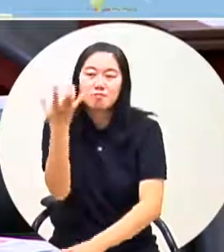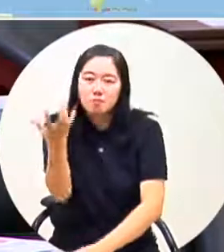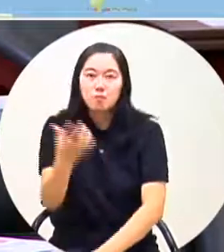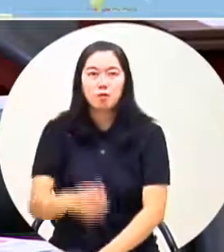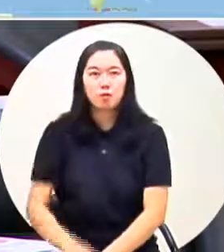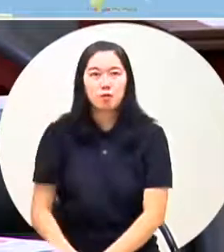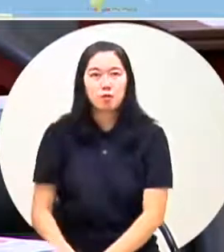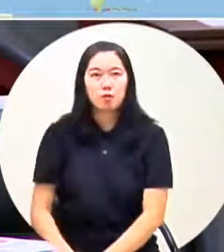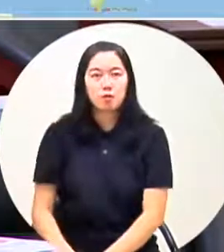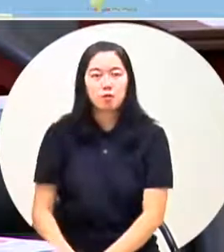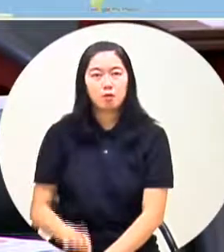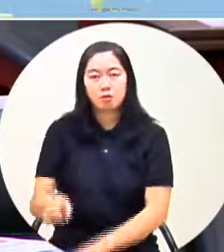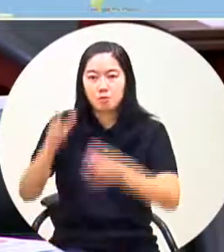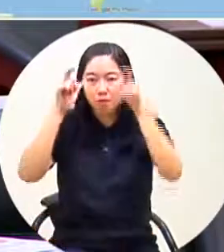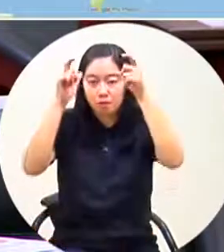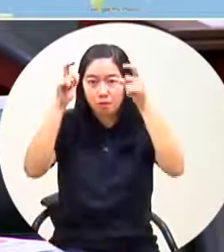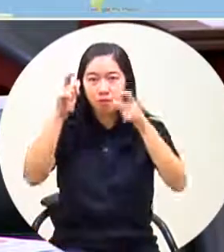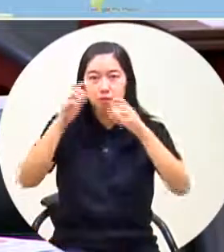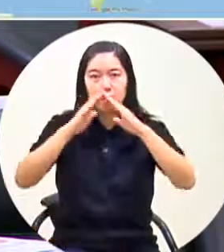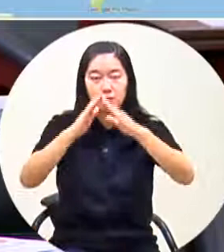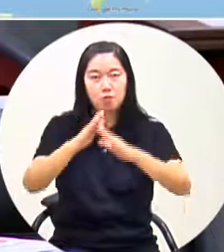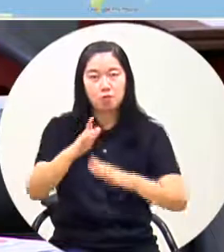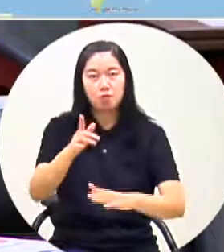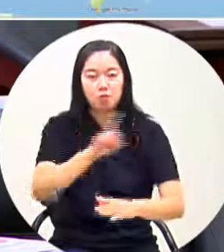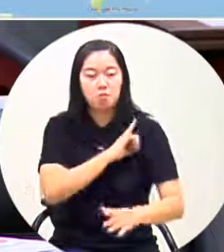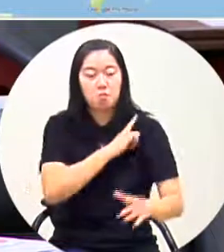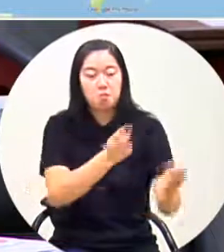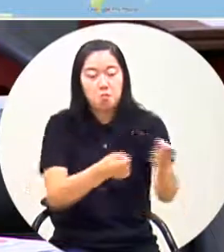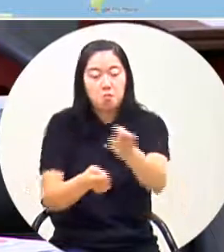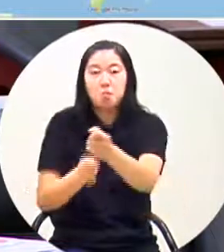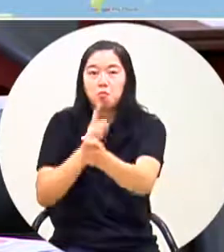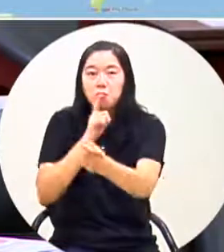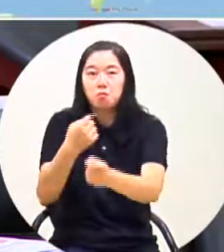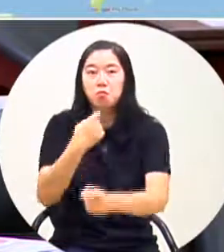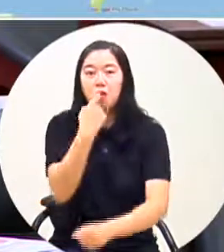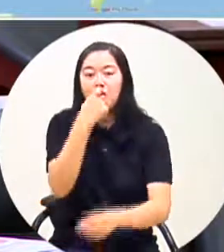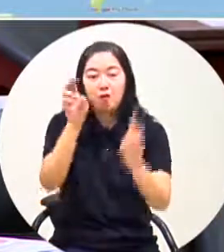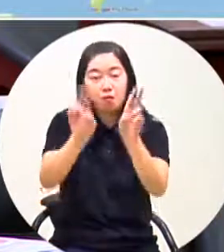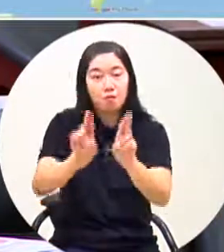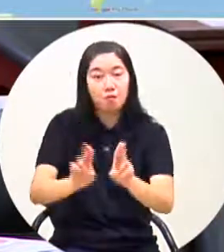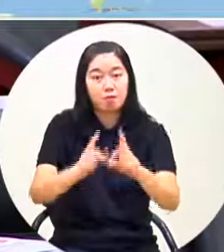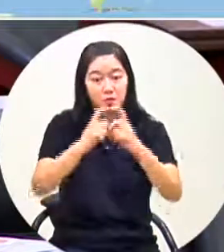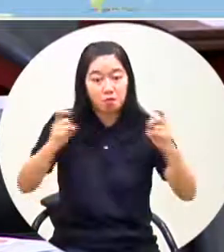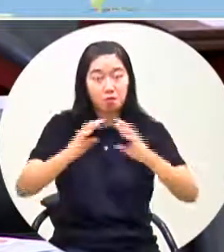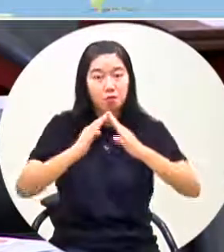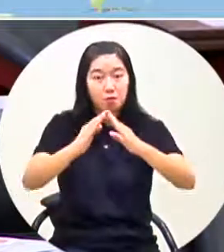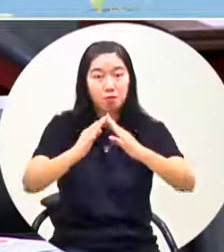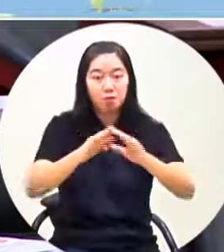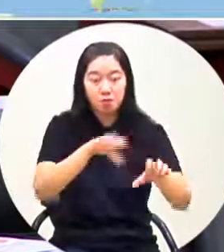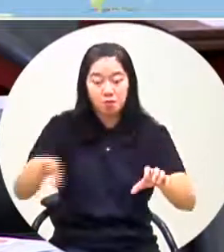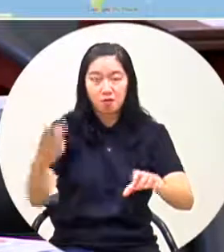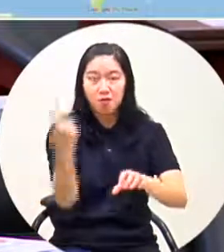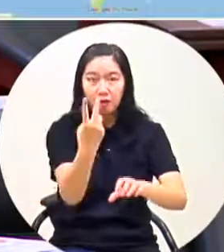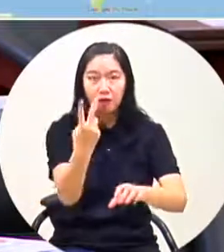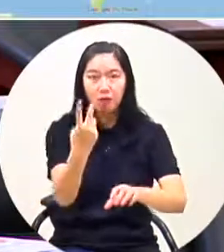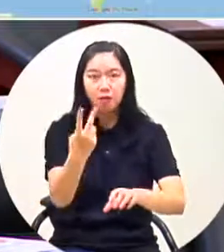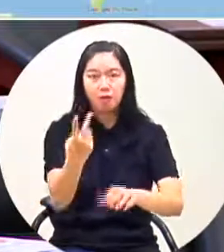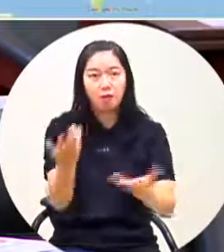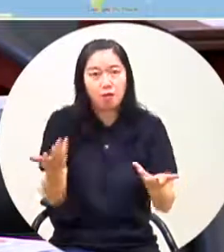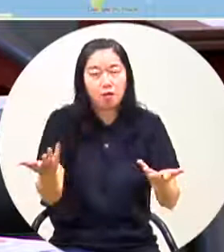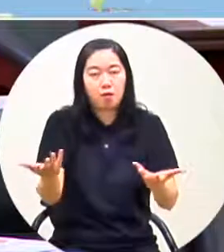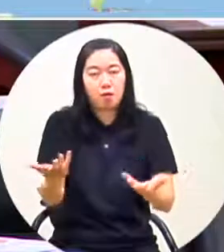个非常一个利人一个都市，啊，目前只有两个一个充电站，这等于是自打嘴巴